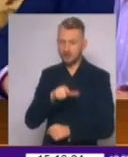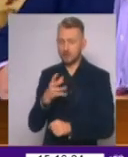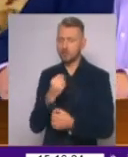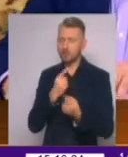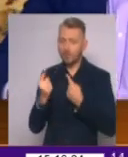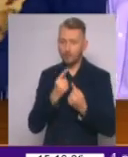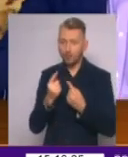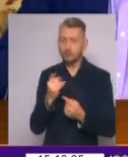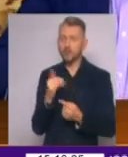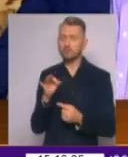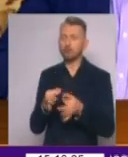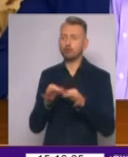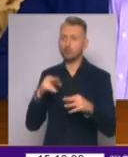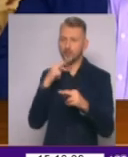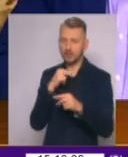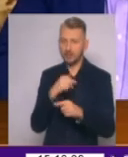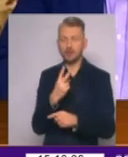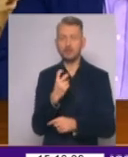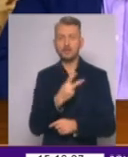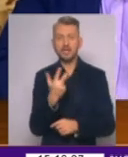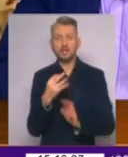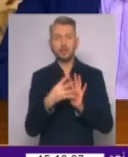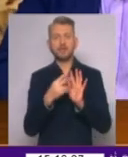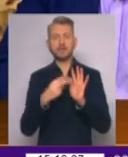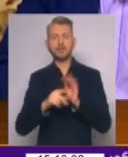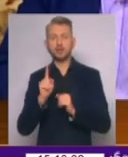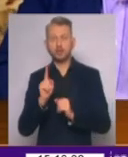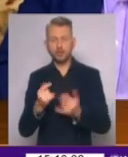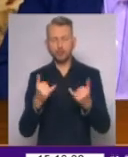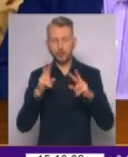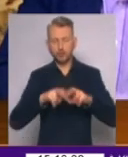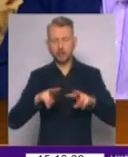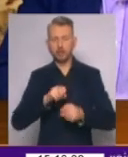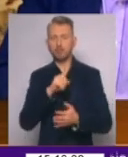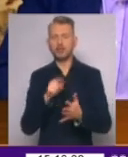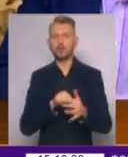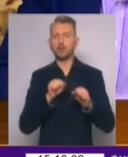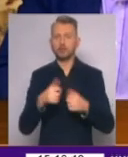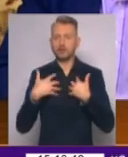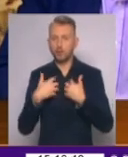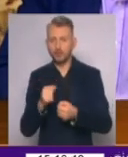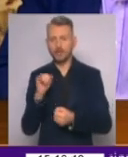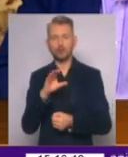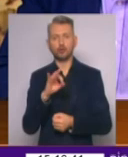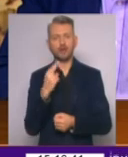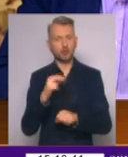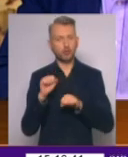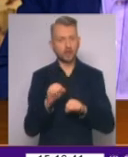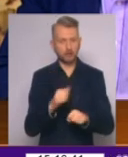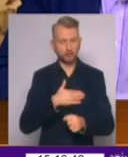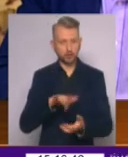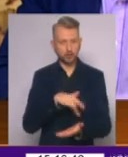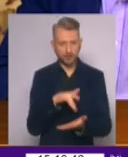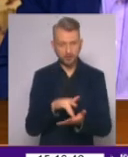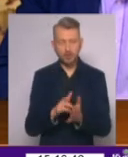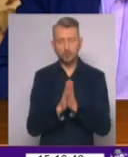Дякую за дзвінок. Ще раз нагадаю, 223-09-71. Сьогодні розглядаємо питання охорони здоров'я та соціального захисту в нашому місті. Будь